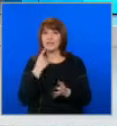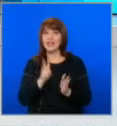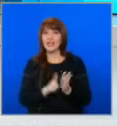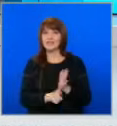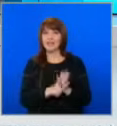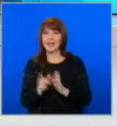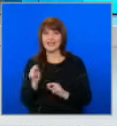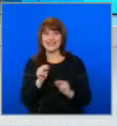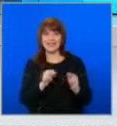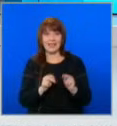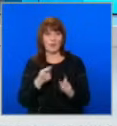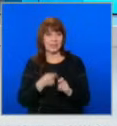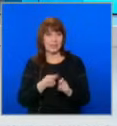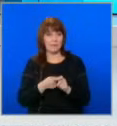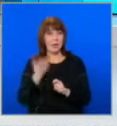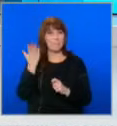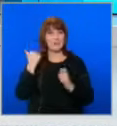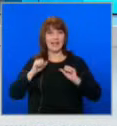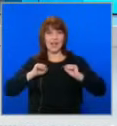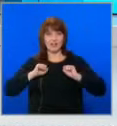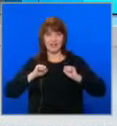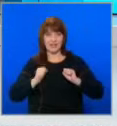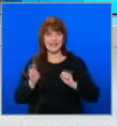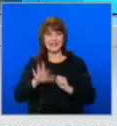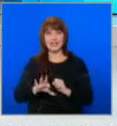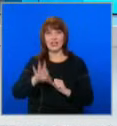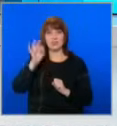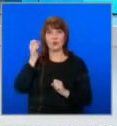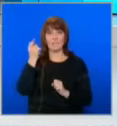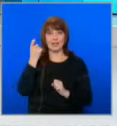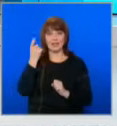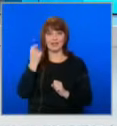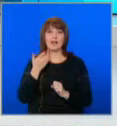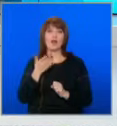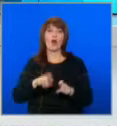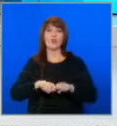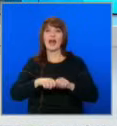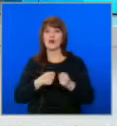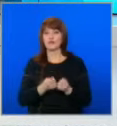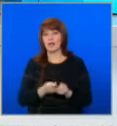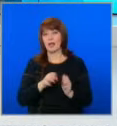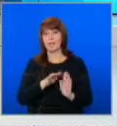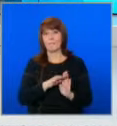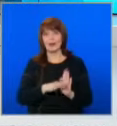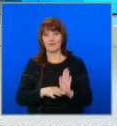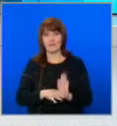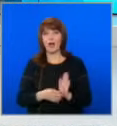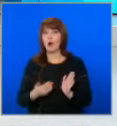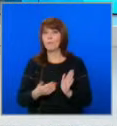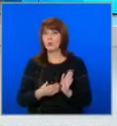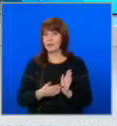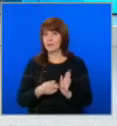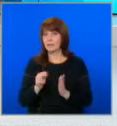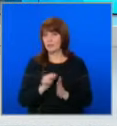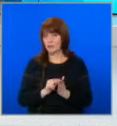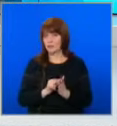извънредното заседание което се проведе миналия четвъртък след избора на председа тел е в абсолютно нарушение на правилника в мотивите се